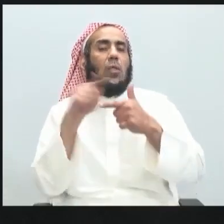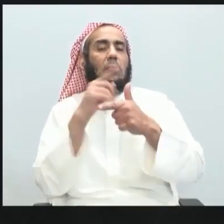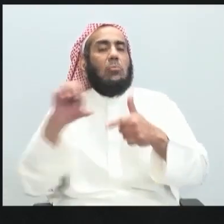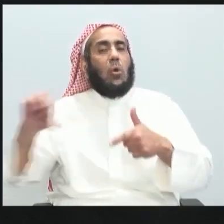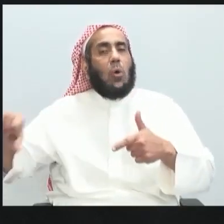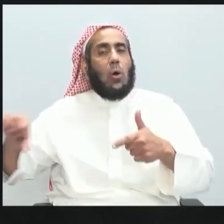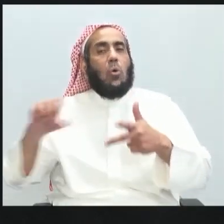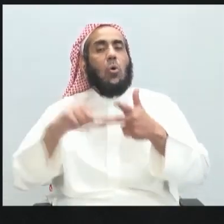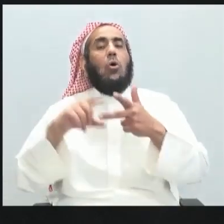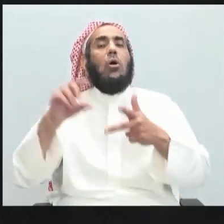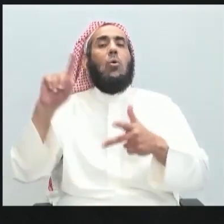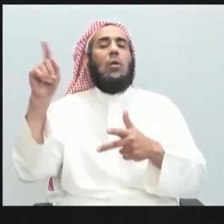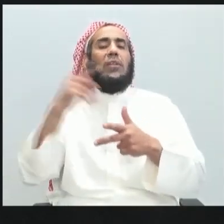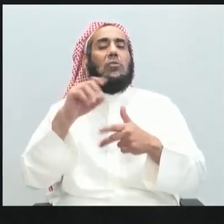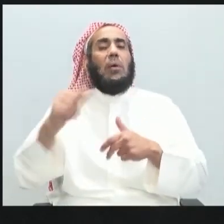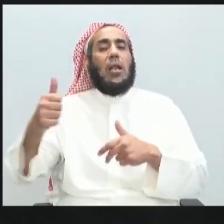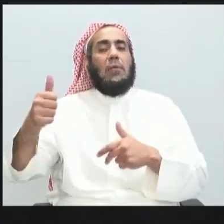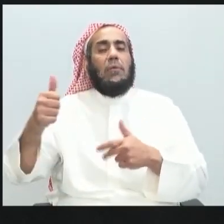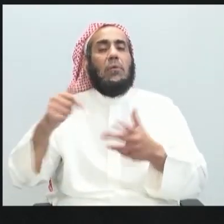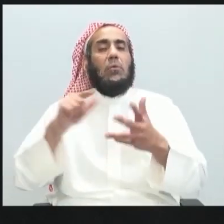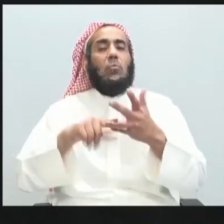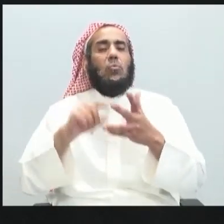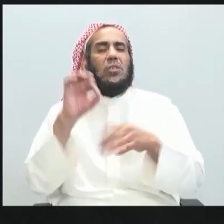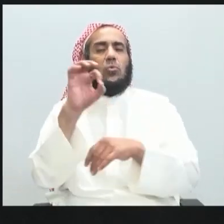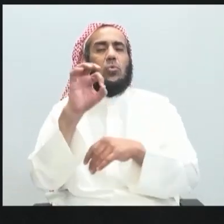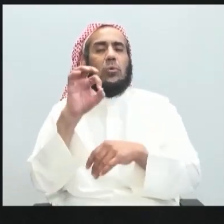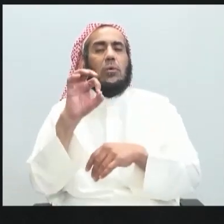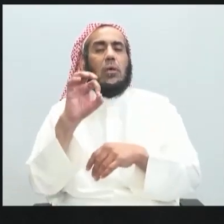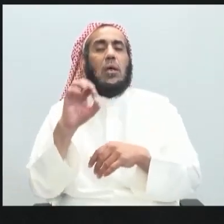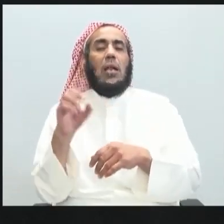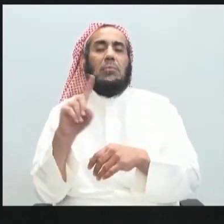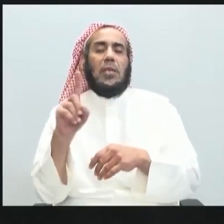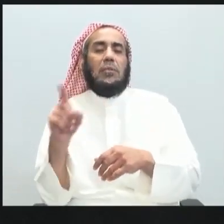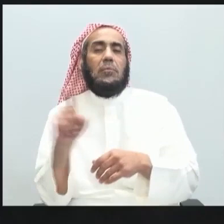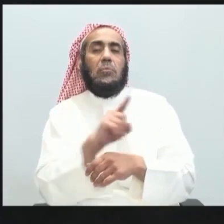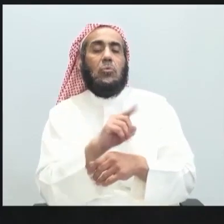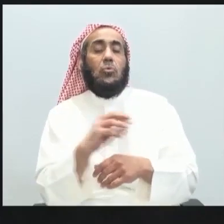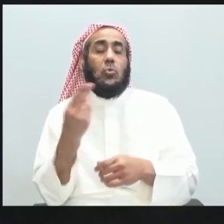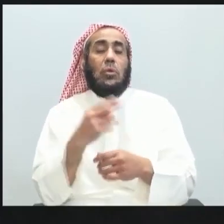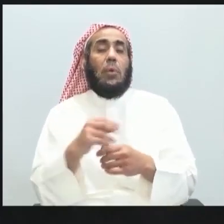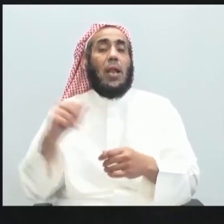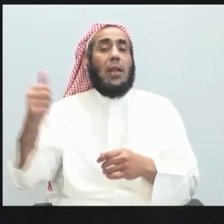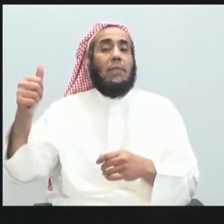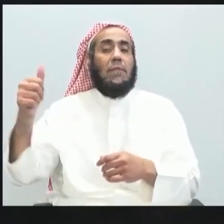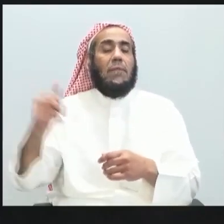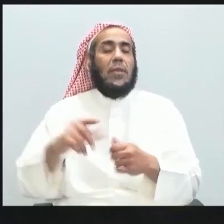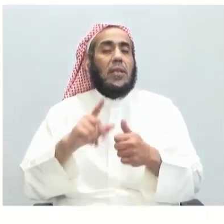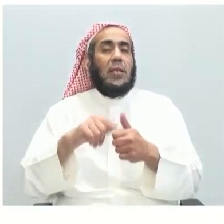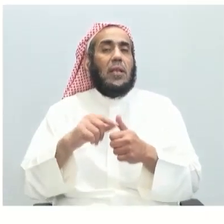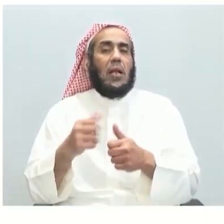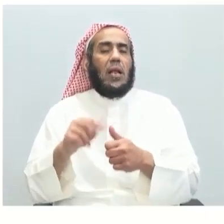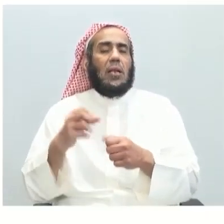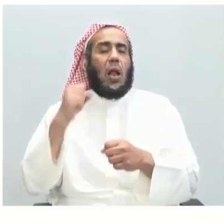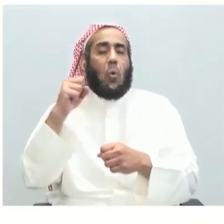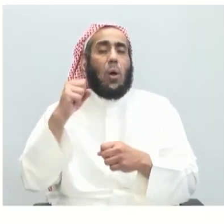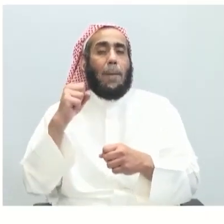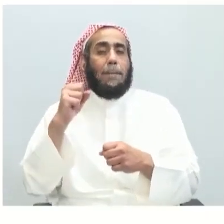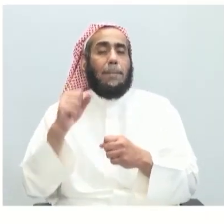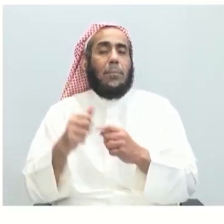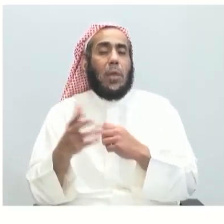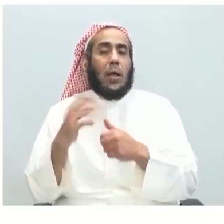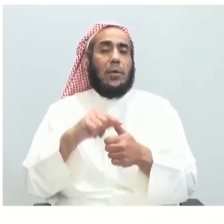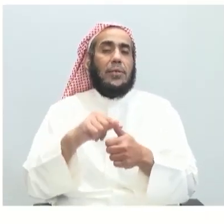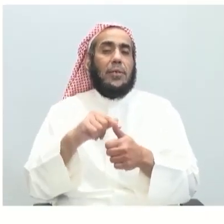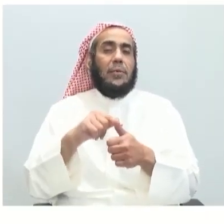تناسبوها الواو والفتحه تناسبه الالف والسكون تكتب فيه الهمزه على السطر فترسم هنا على الالف اذا كانت الحركه الاقوى من حركتها